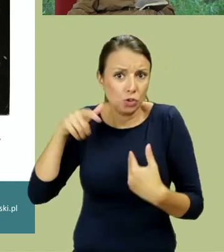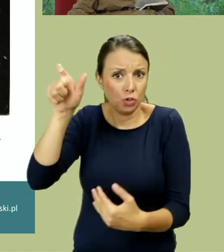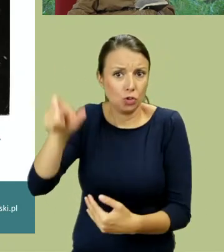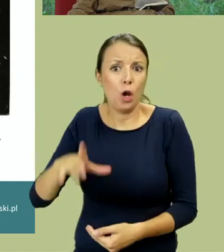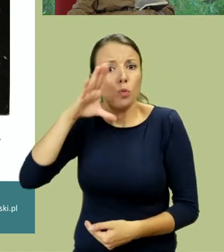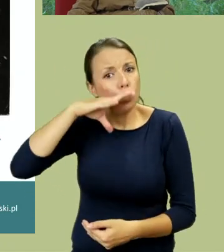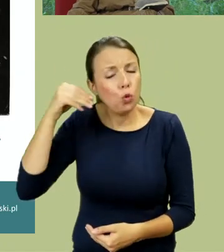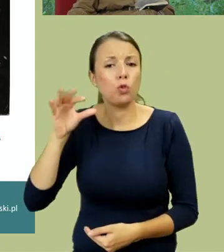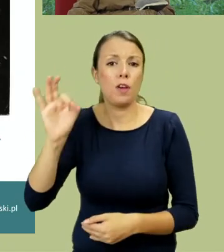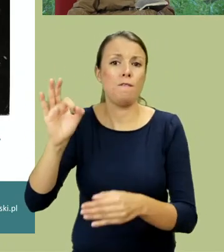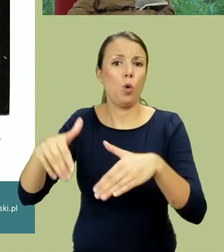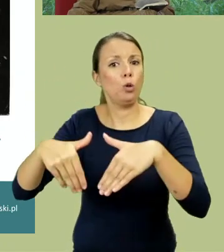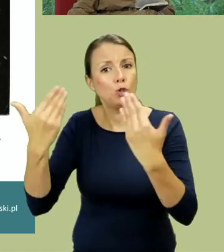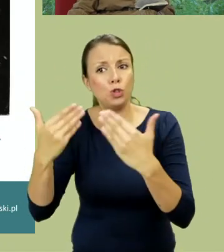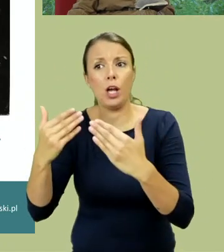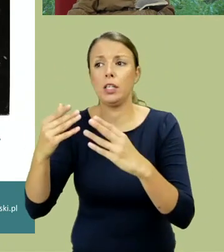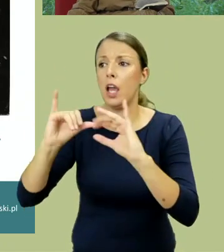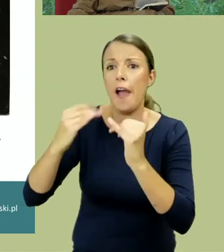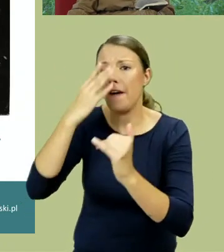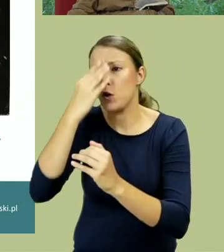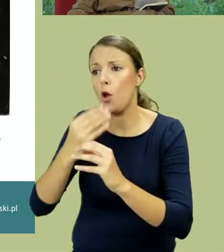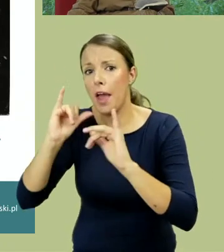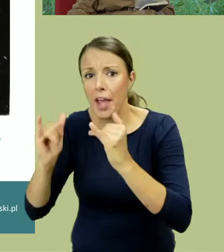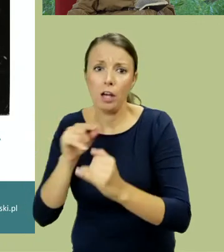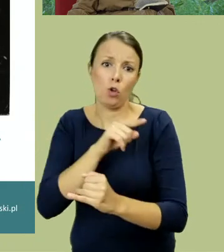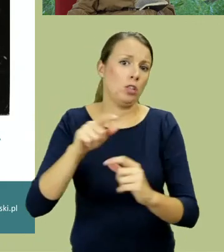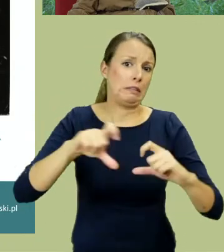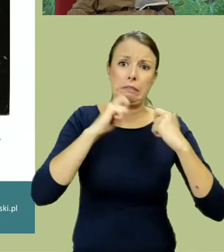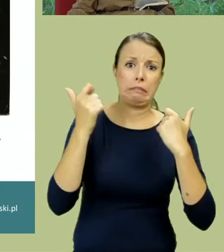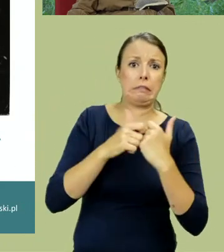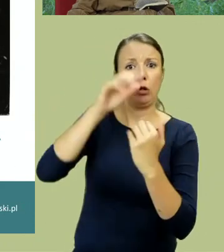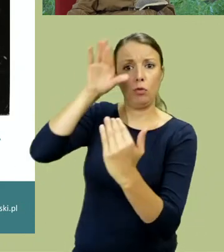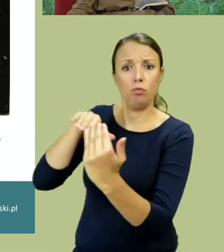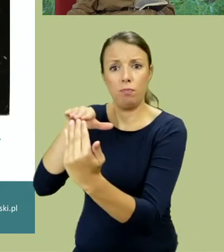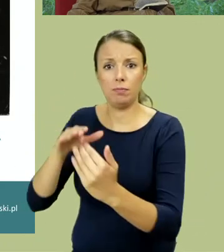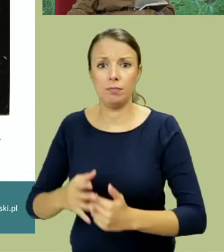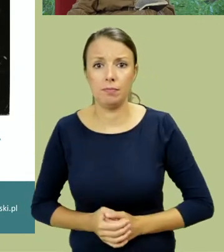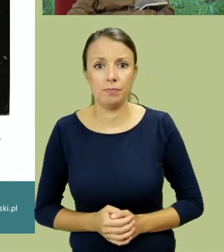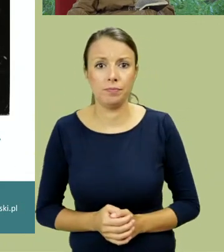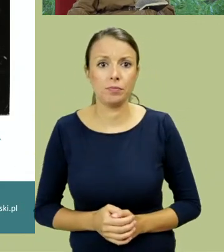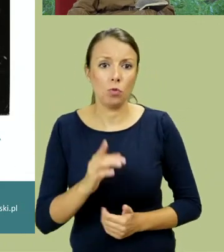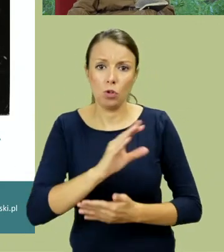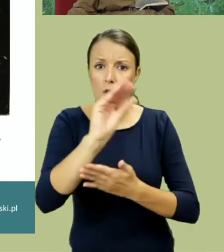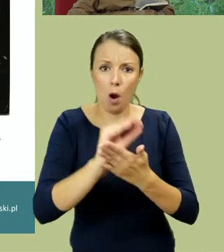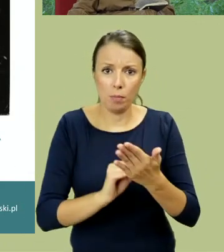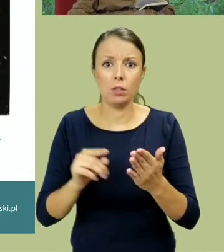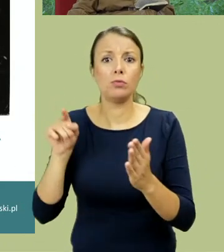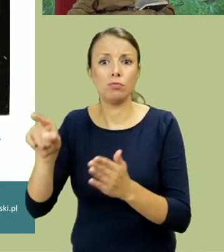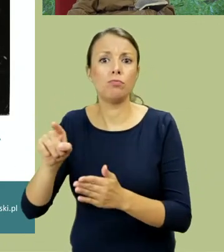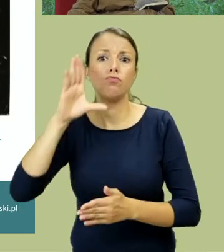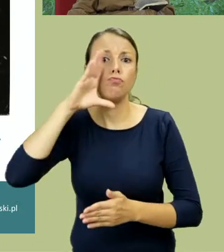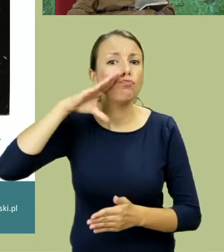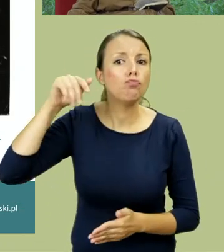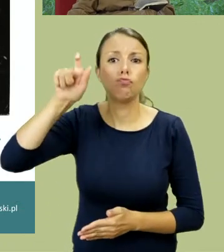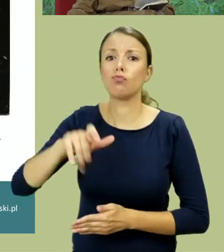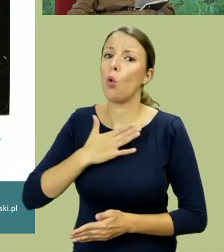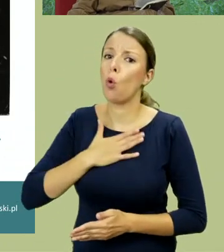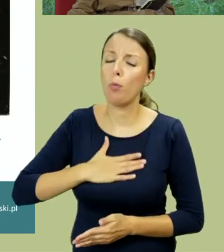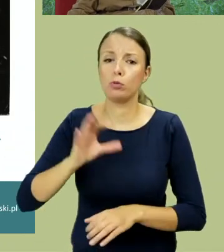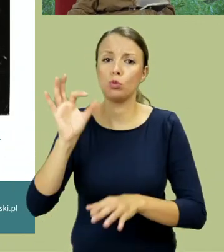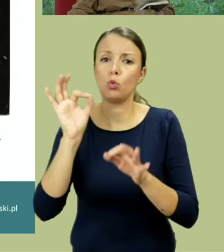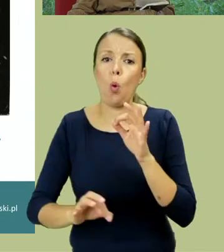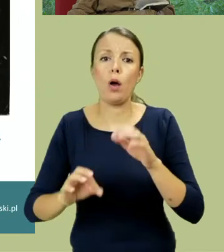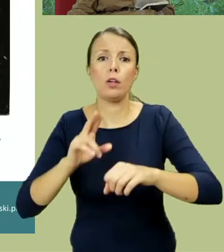jego dzień. Ona dokładnie to opisała, że lubił, żeby o konkretnych porach było śniadanie,